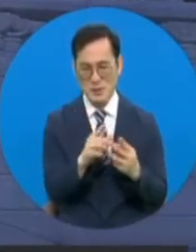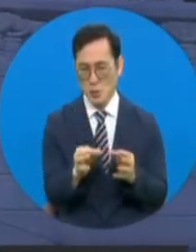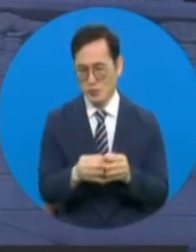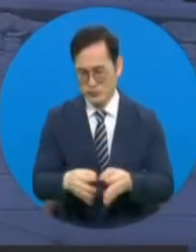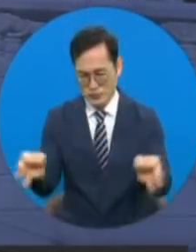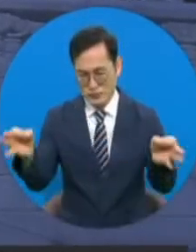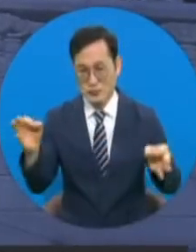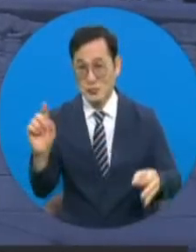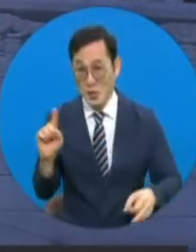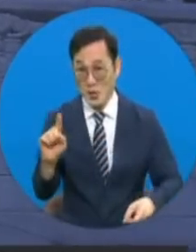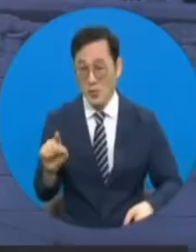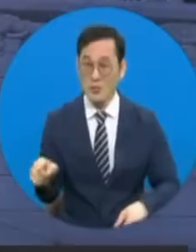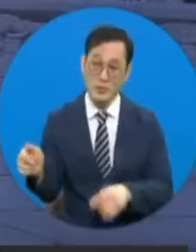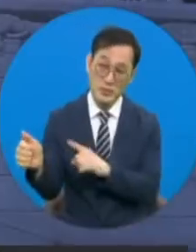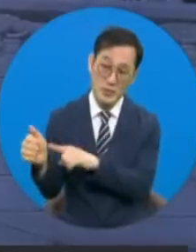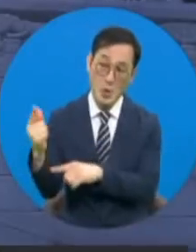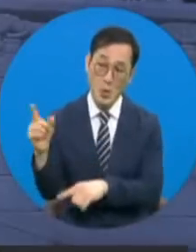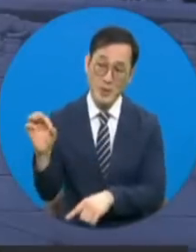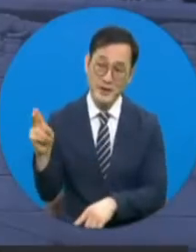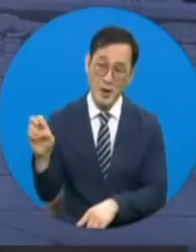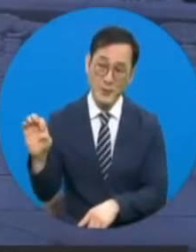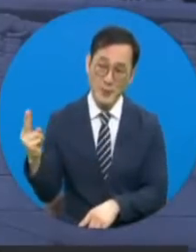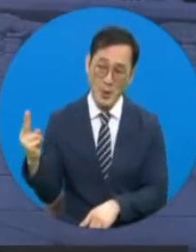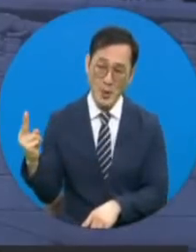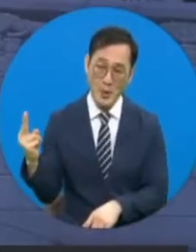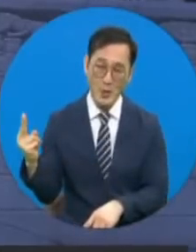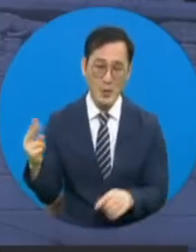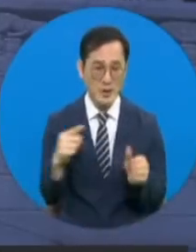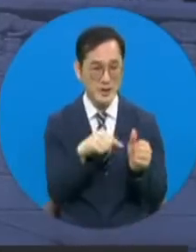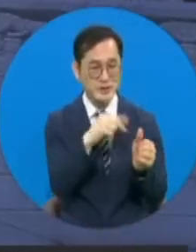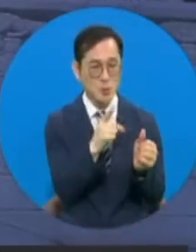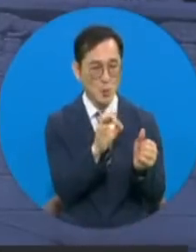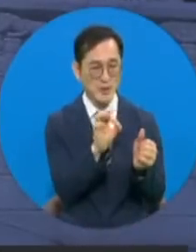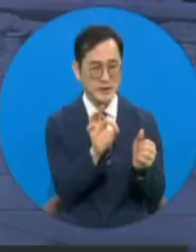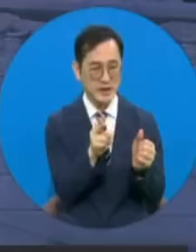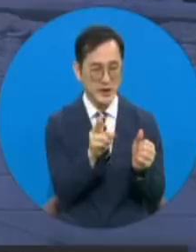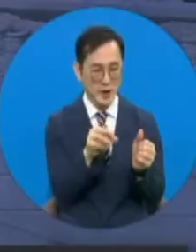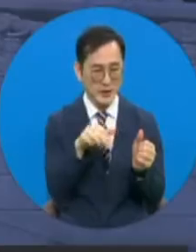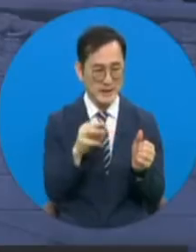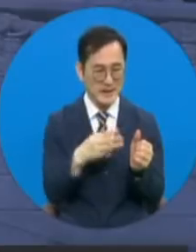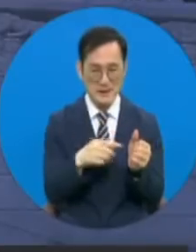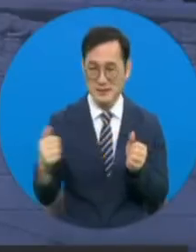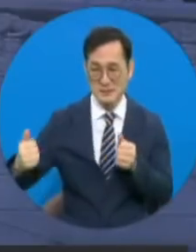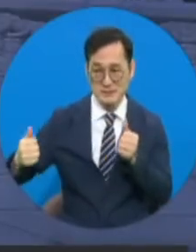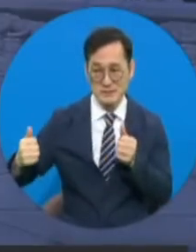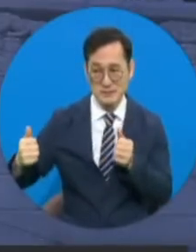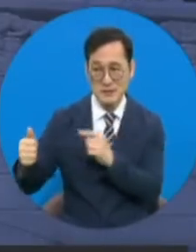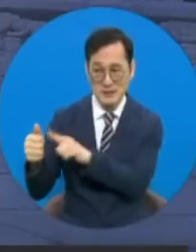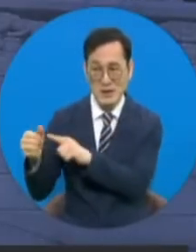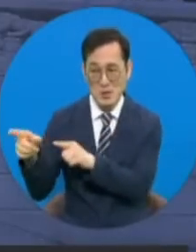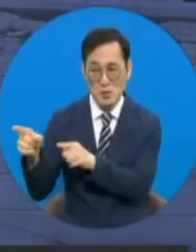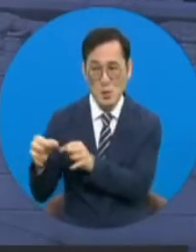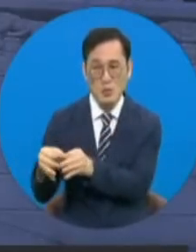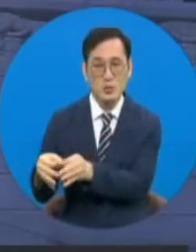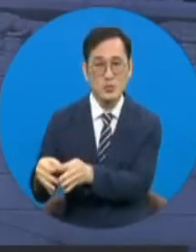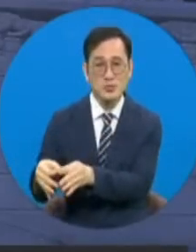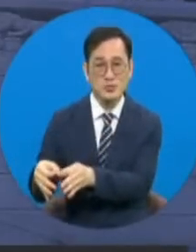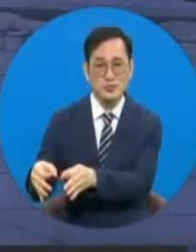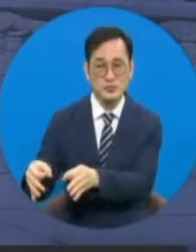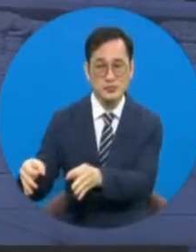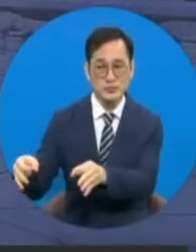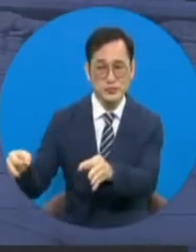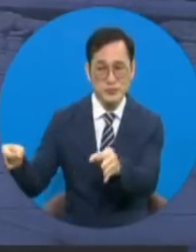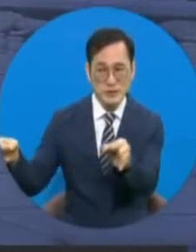계기가 상대 후보 그러니까 홍영표 당시 후보 캠프에서도 동봉투를 뿌린 건 아니냐라는 말을